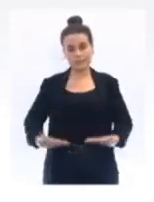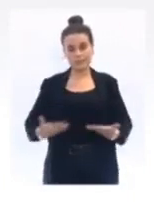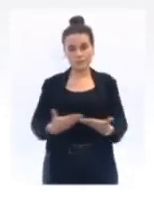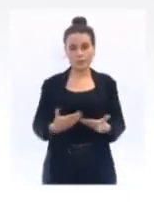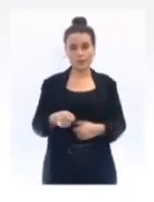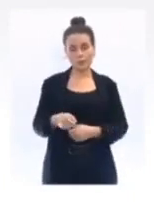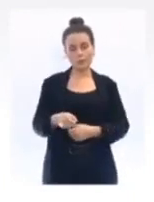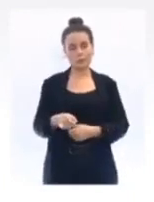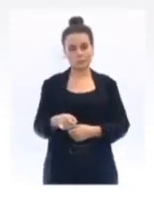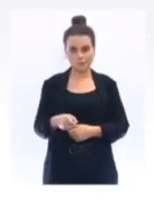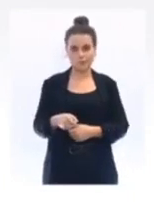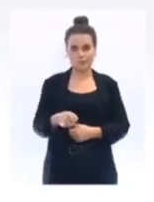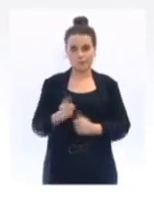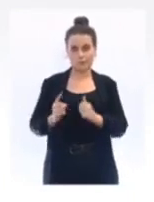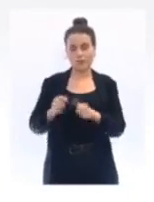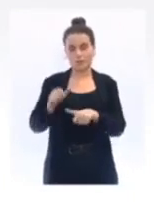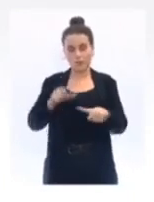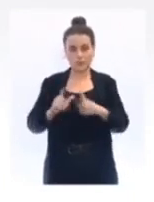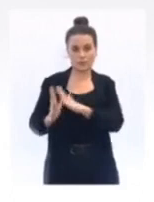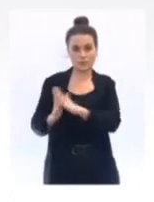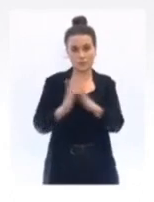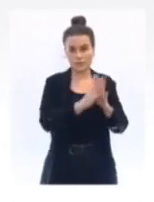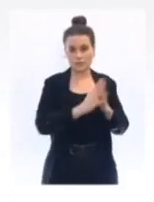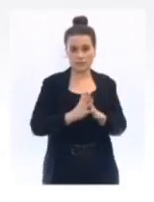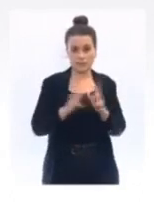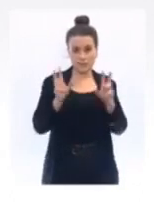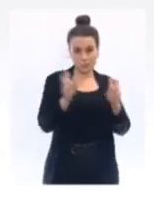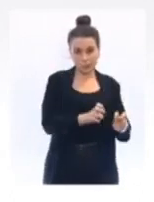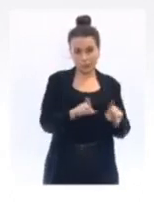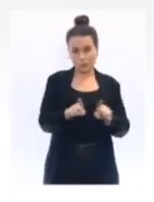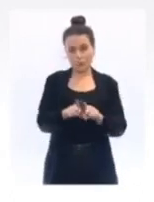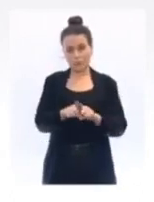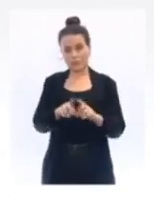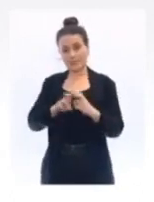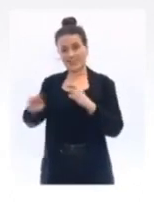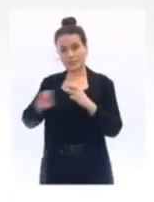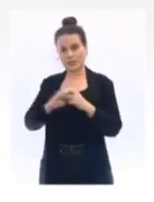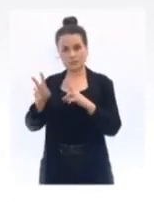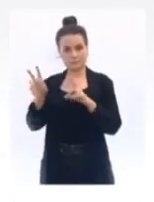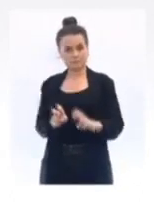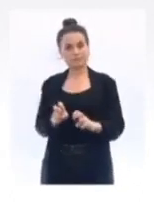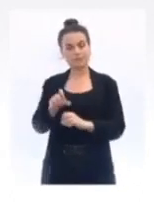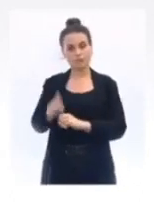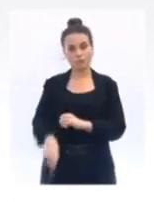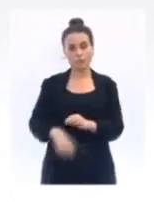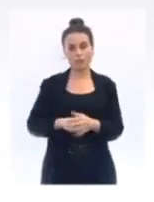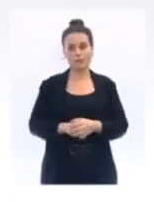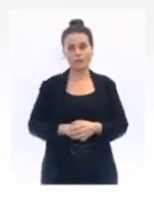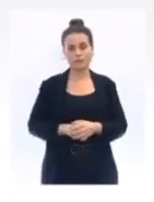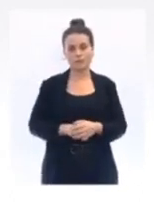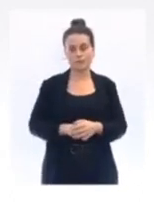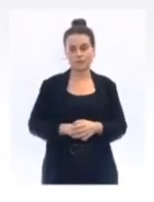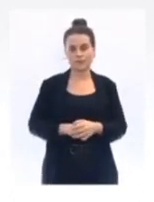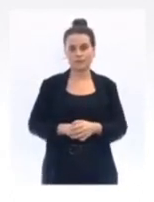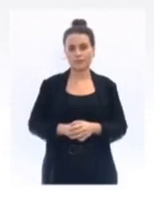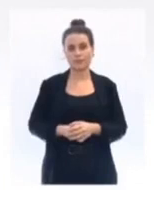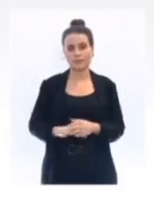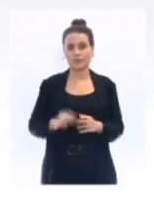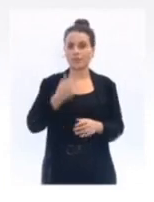des indépendants, dont les activités peuvent être exercées à distance, doivent télétravailler.